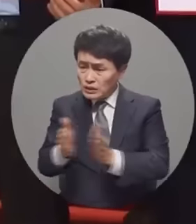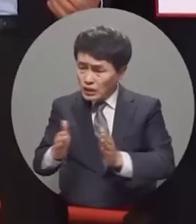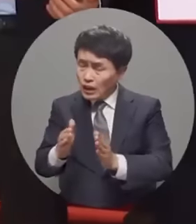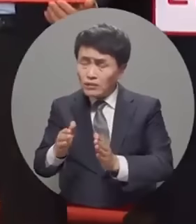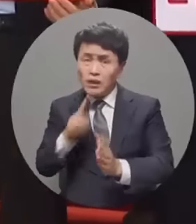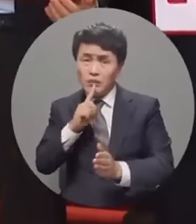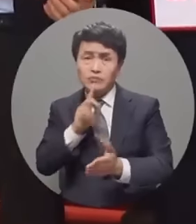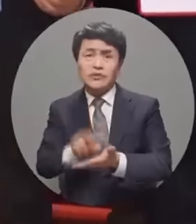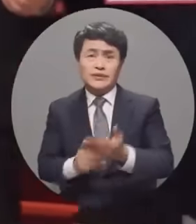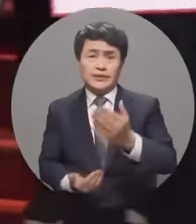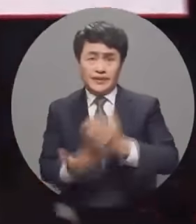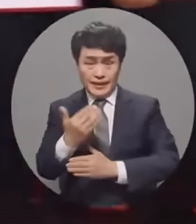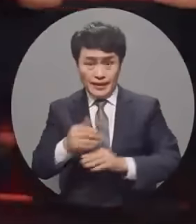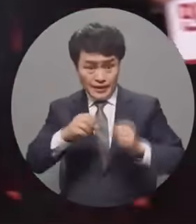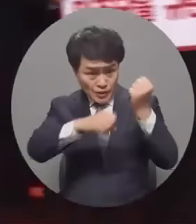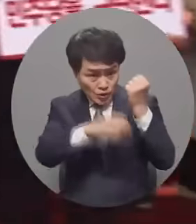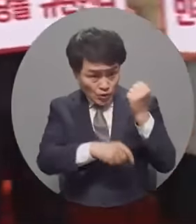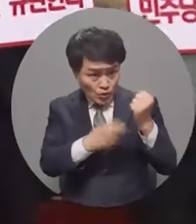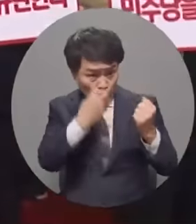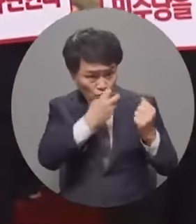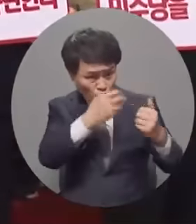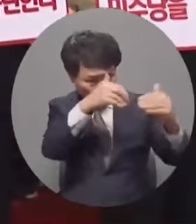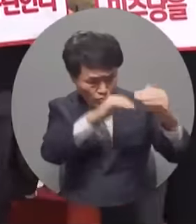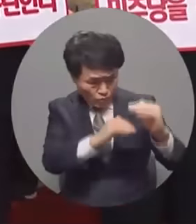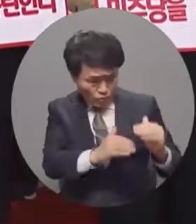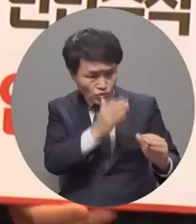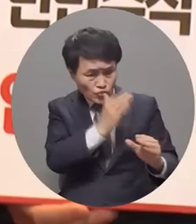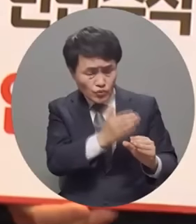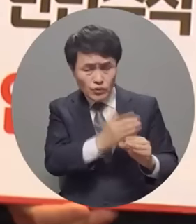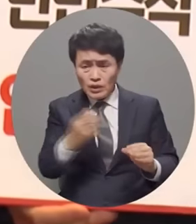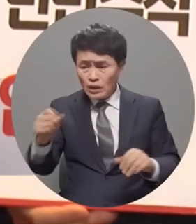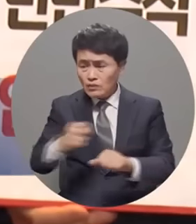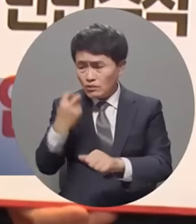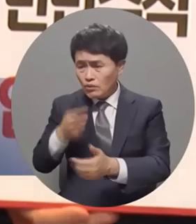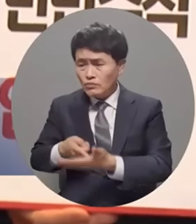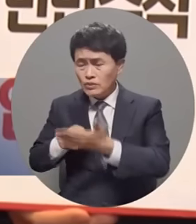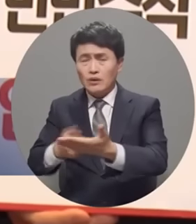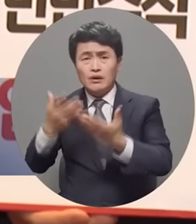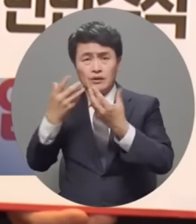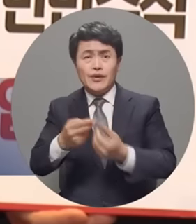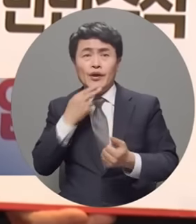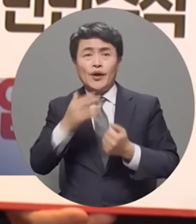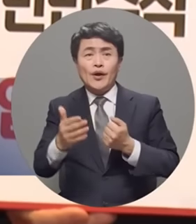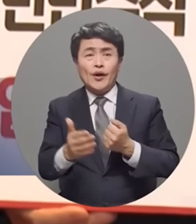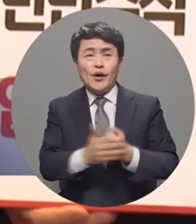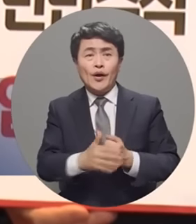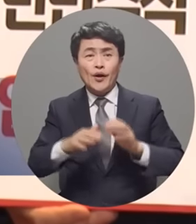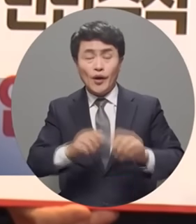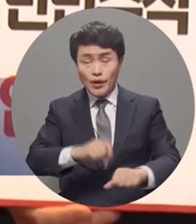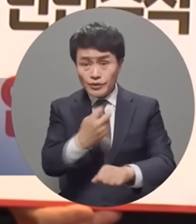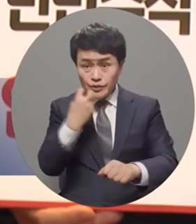중인 상황에서 특검을 도입한 전례가 없다는 겁니다. 특검은 수사기관이 수사를